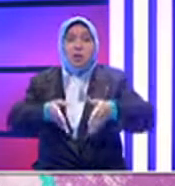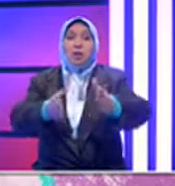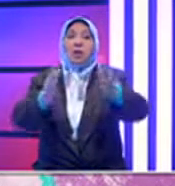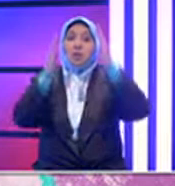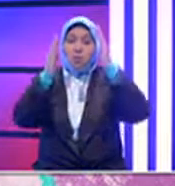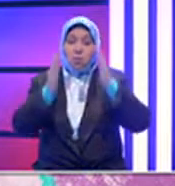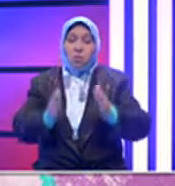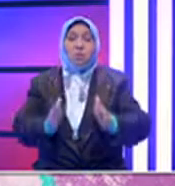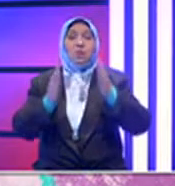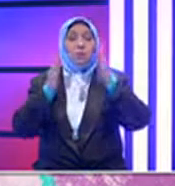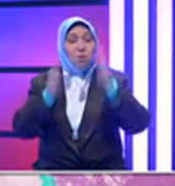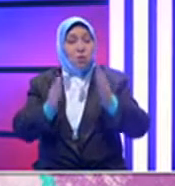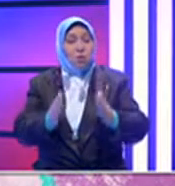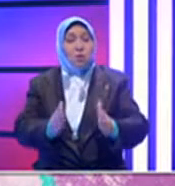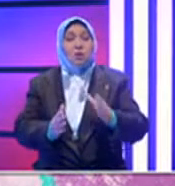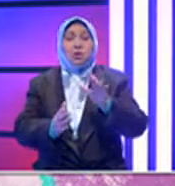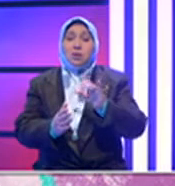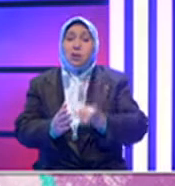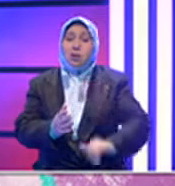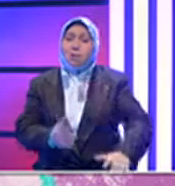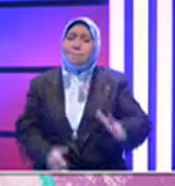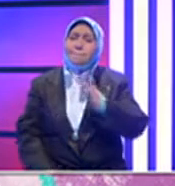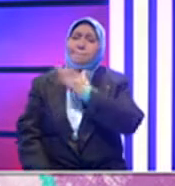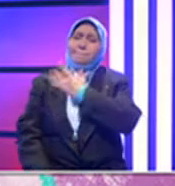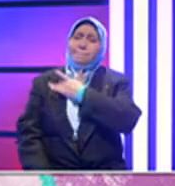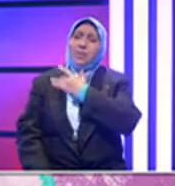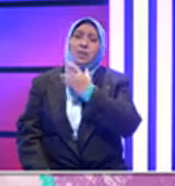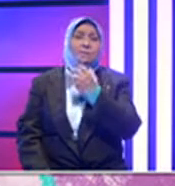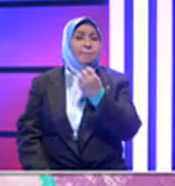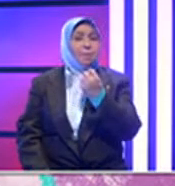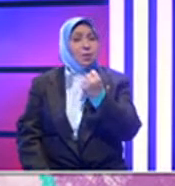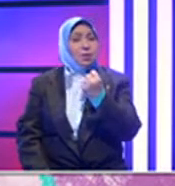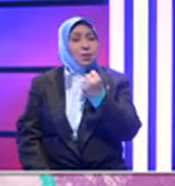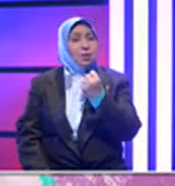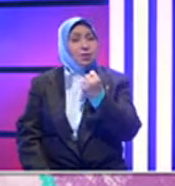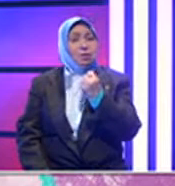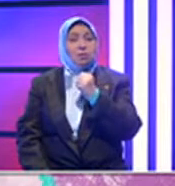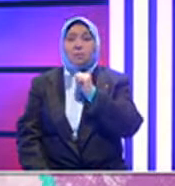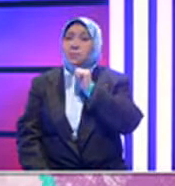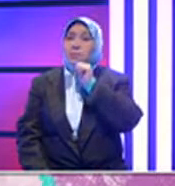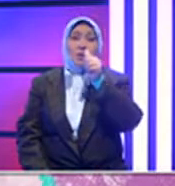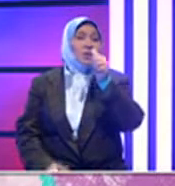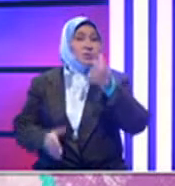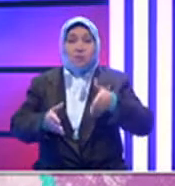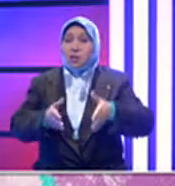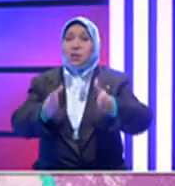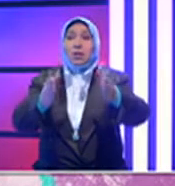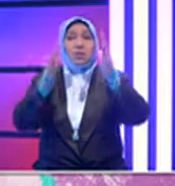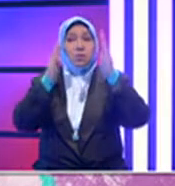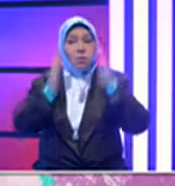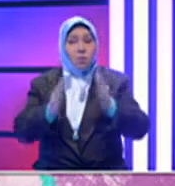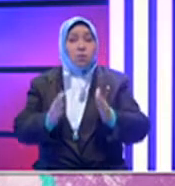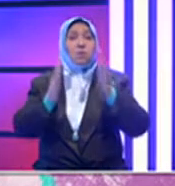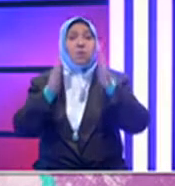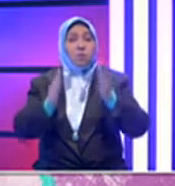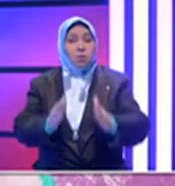selokan Levina nanti2 him will now be